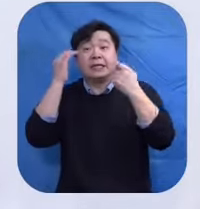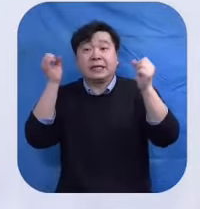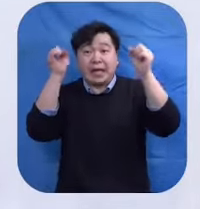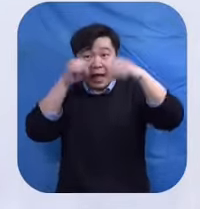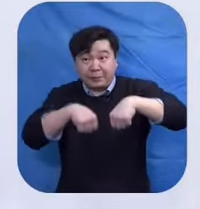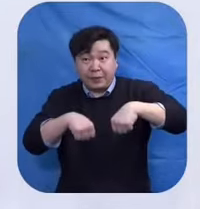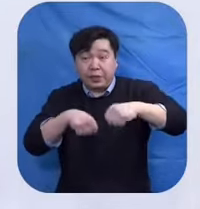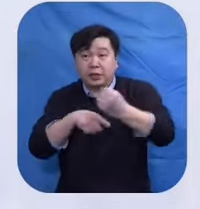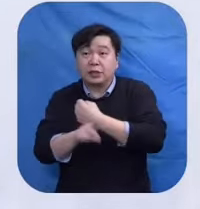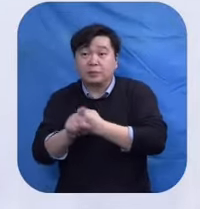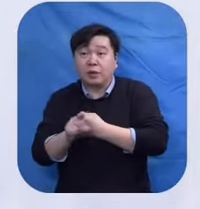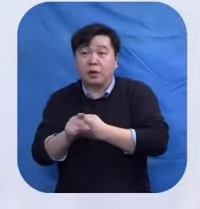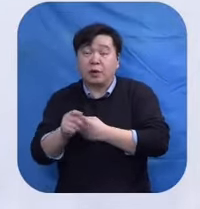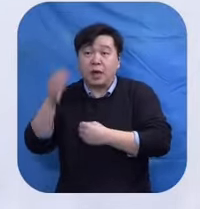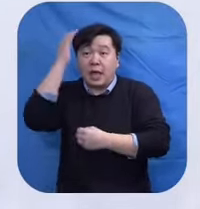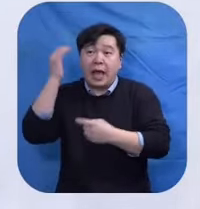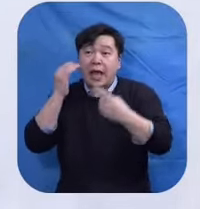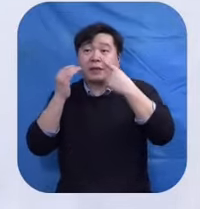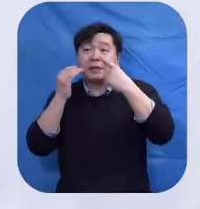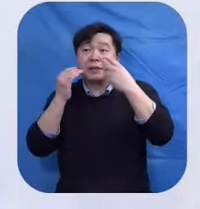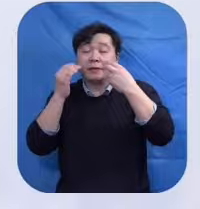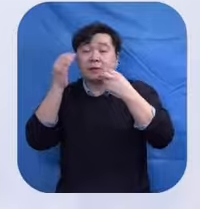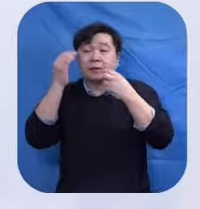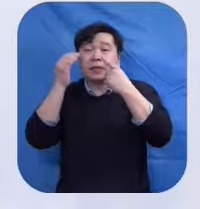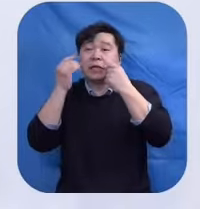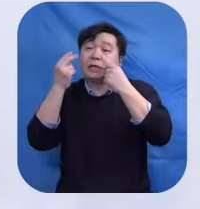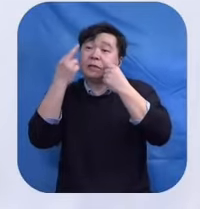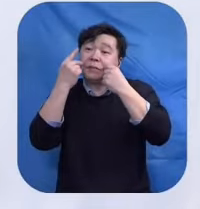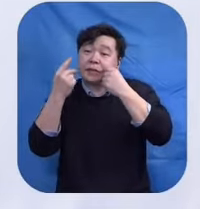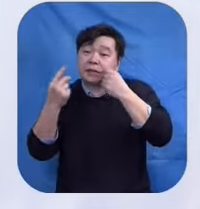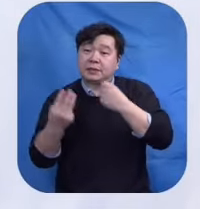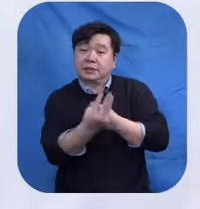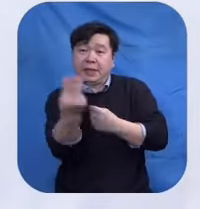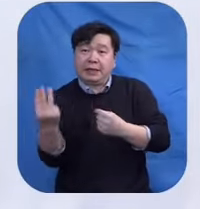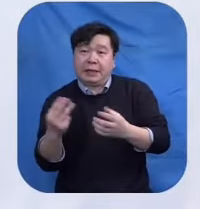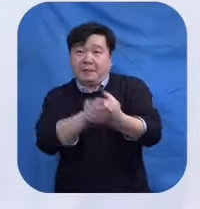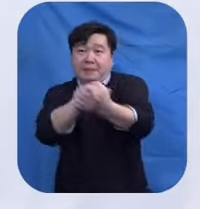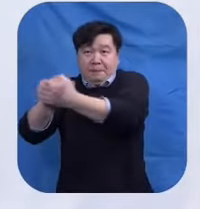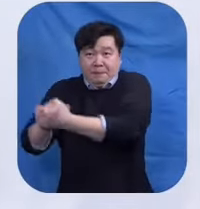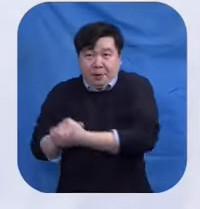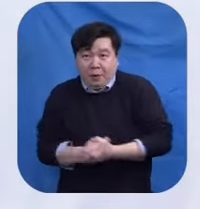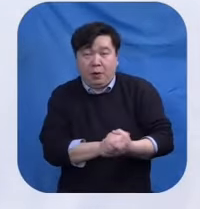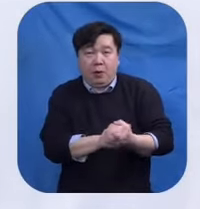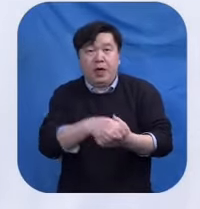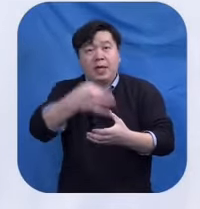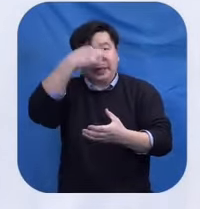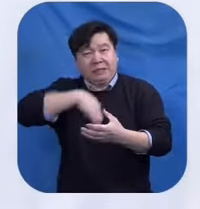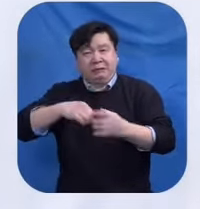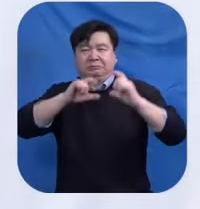3국의 동맹을 강화시켜주는 계기가 되었다 공식적으로 발표합니다.